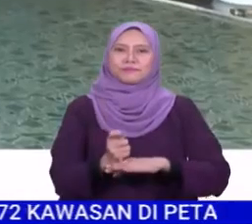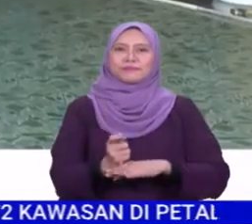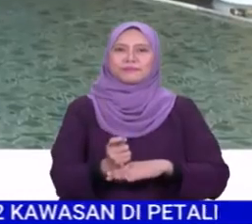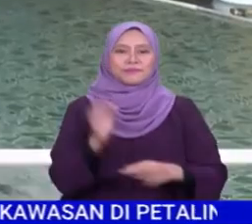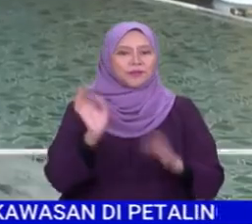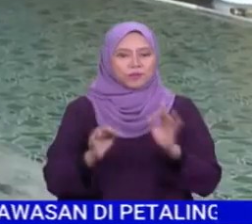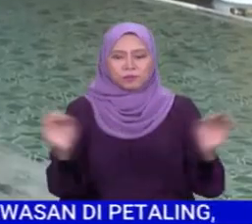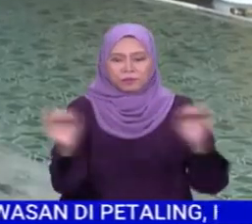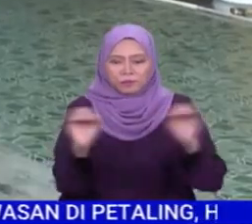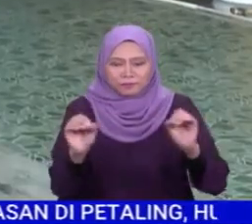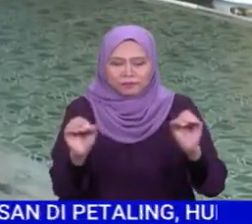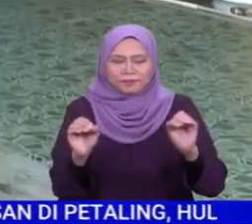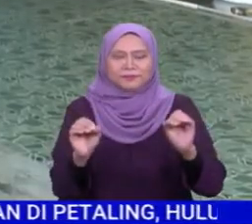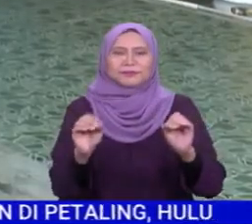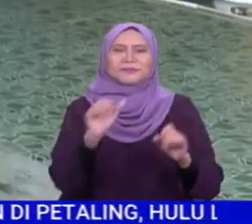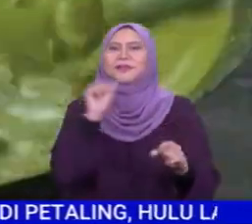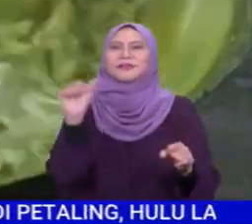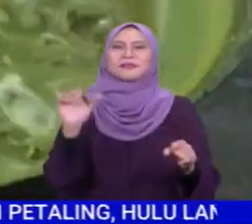lah raya tu.